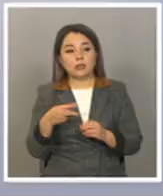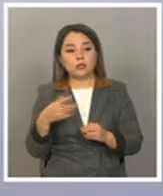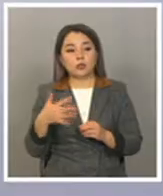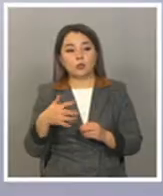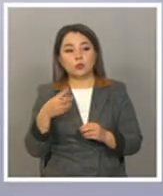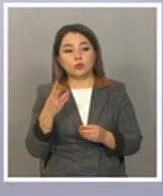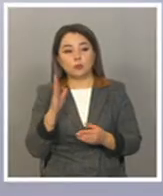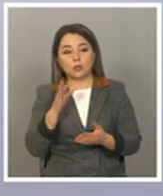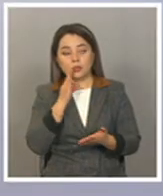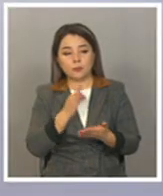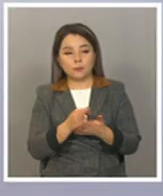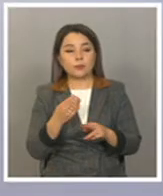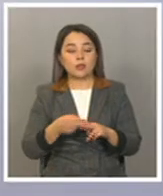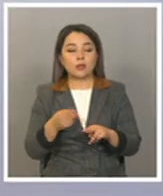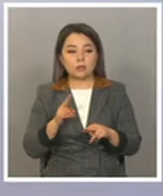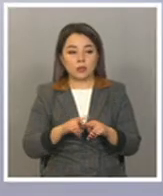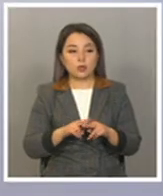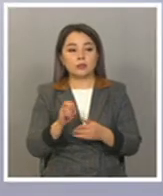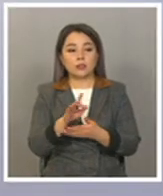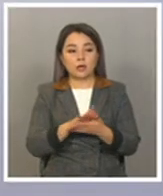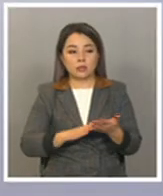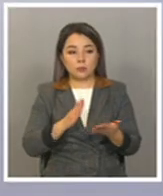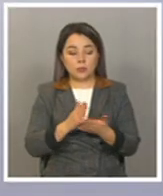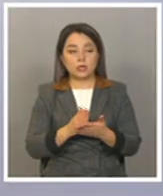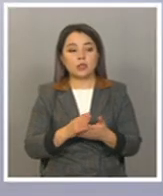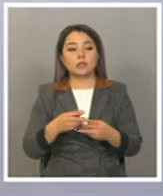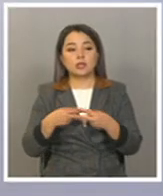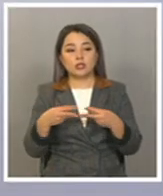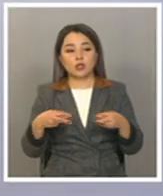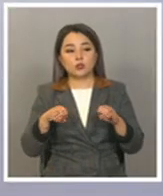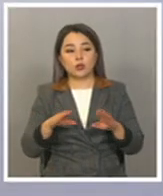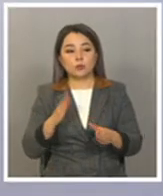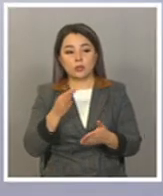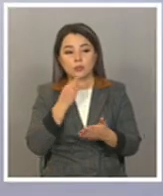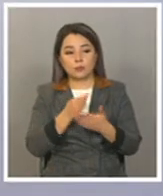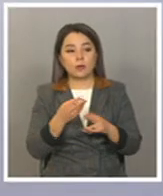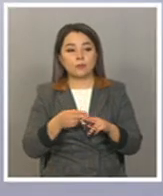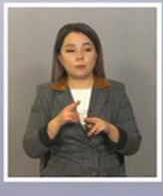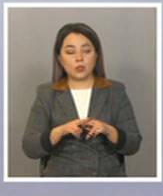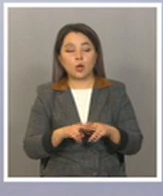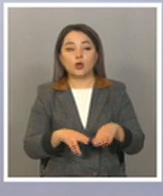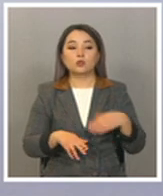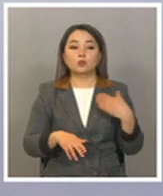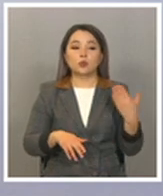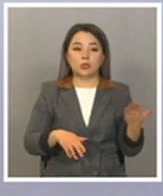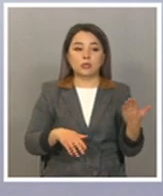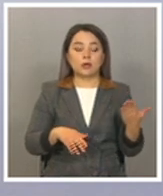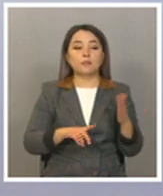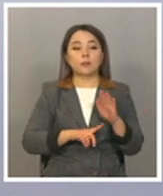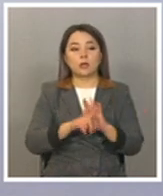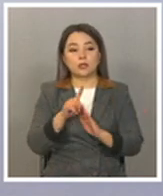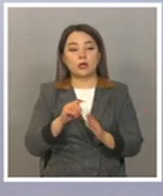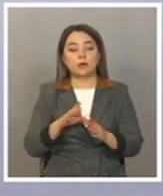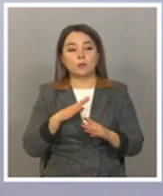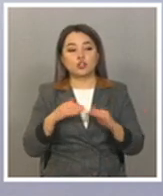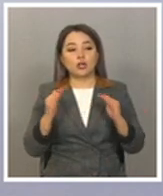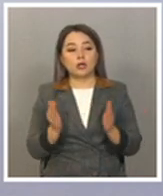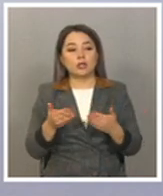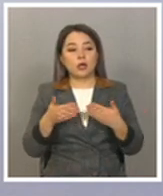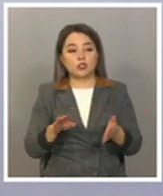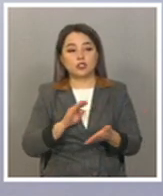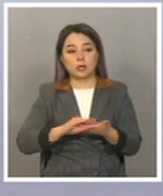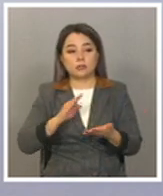болады. Әрі қарай бұл теңдеуді шешеміз. Ол үшін теңдеудің сол жағындағы алдымен жақшаны ашып аламыз.